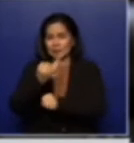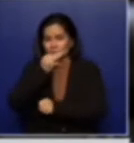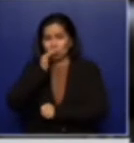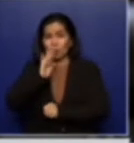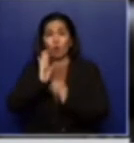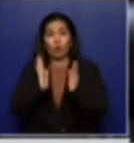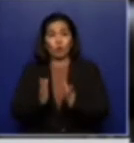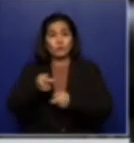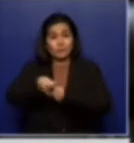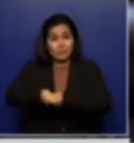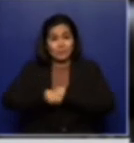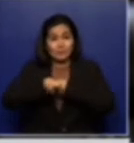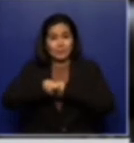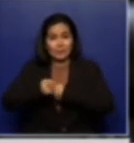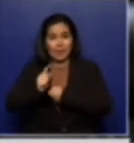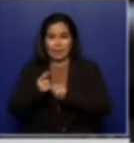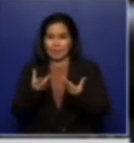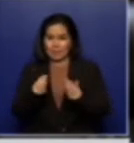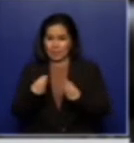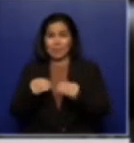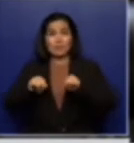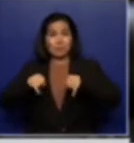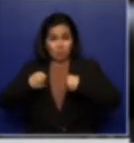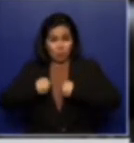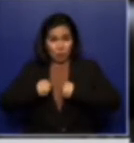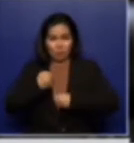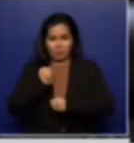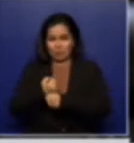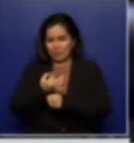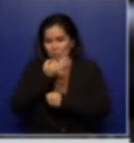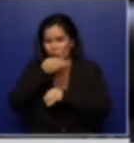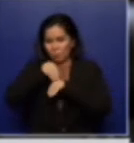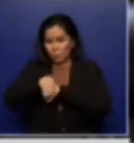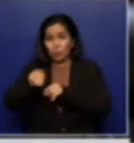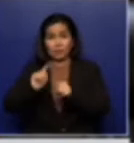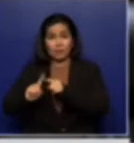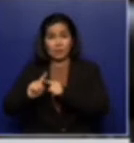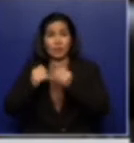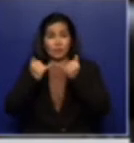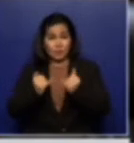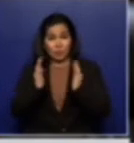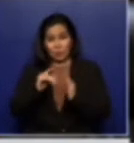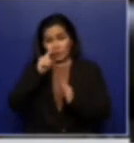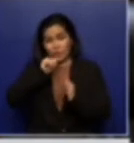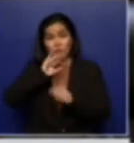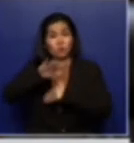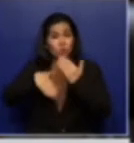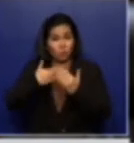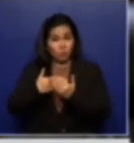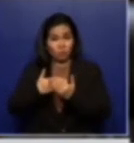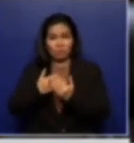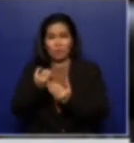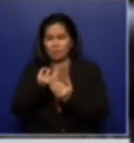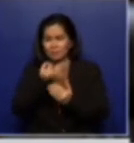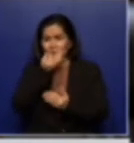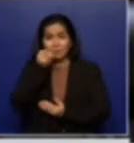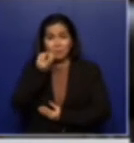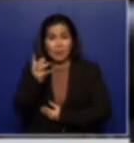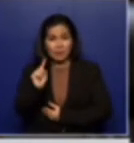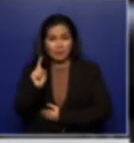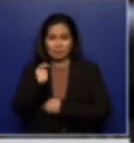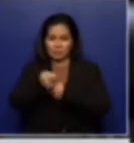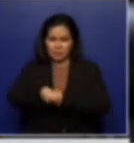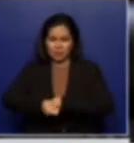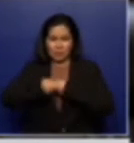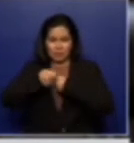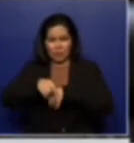คือที่ดินทำกินและวันนี้พี่น้องคนไทยทั้งประเทศครับเป็นเกษตรกรซะส่วนใหญ่พี่น้องประ